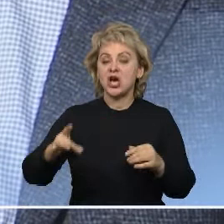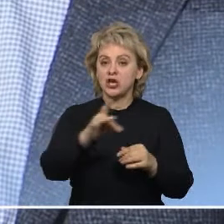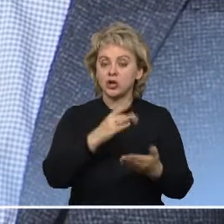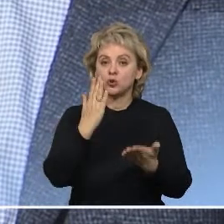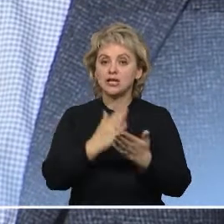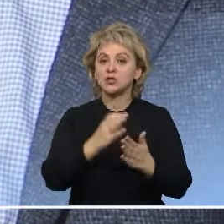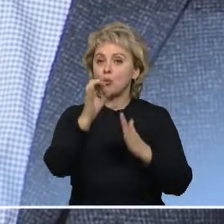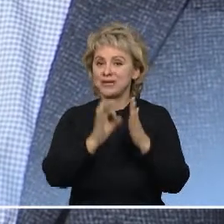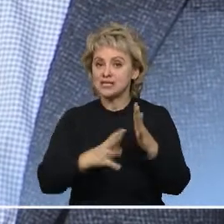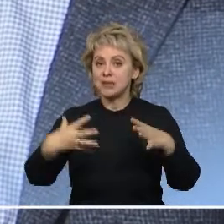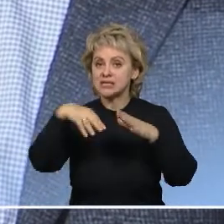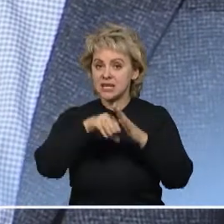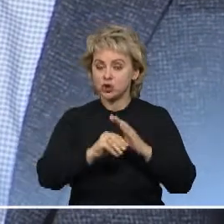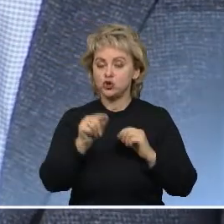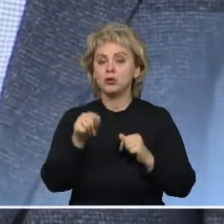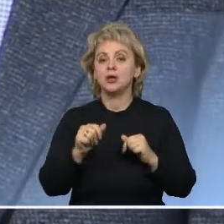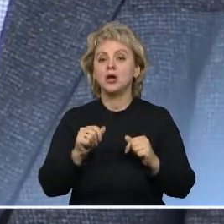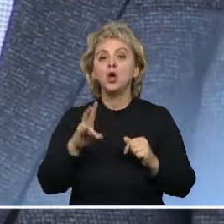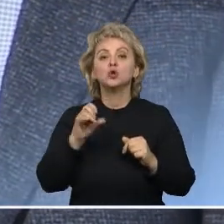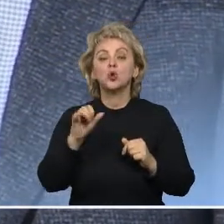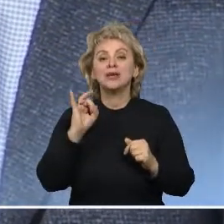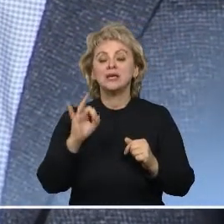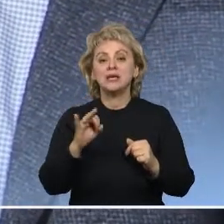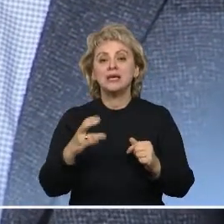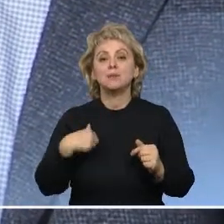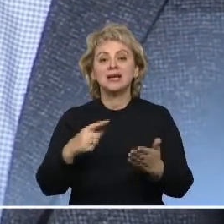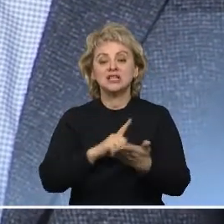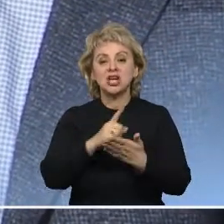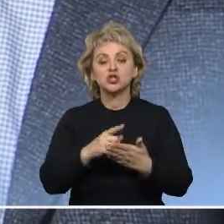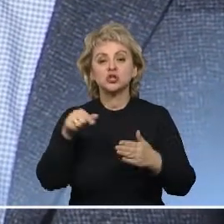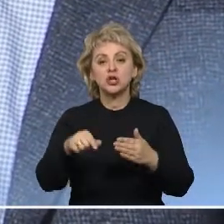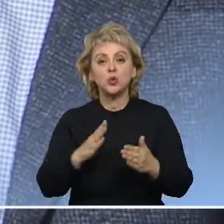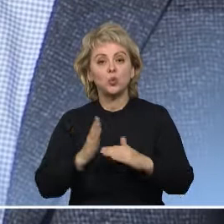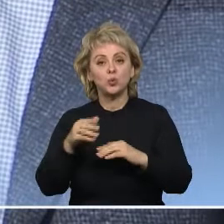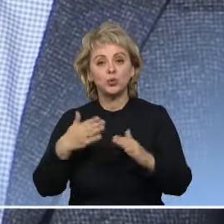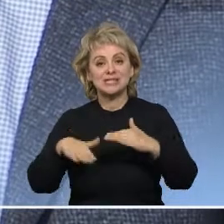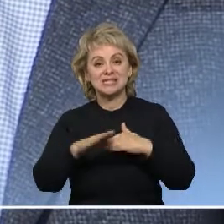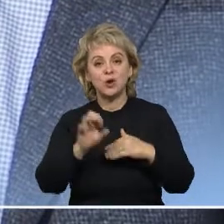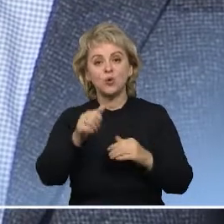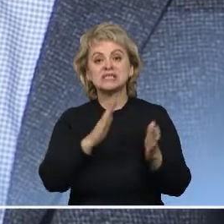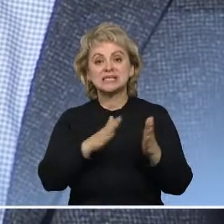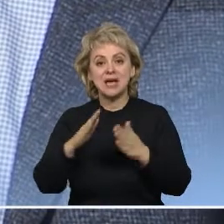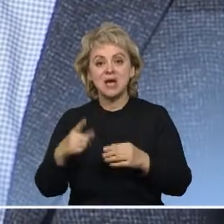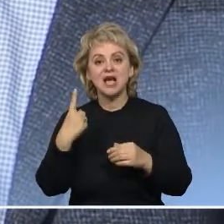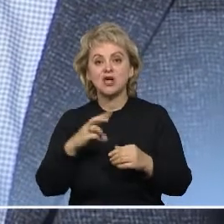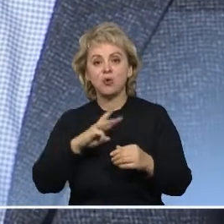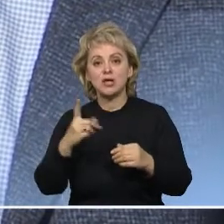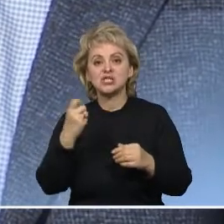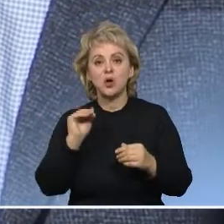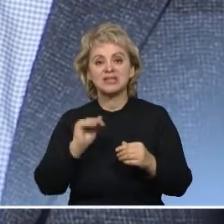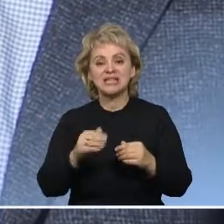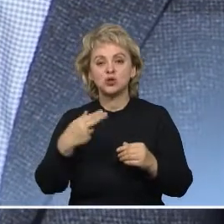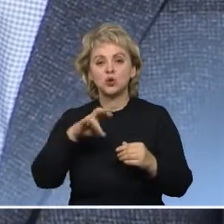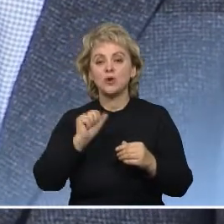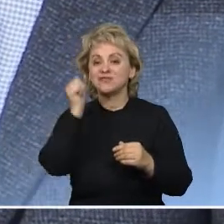имеет принципиальное значение. Ну и мы должны в конце концов уйти от стабильного 1 миллиона 100 тысяч